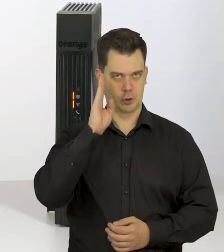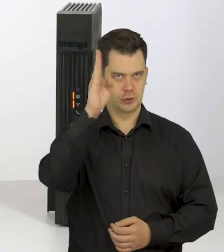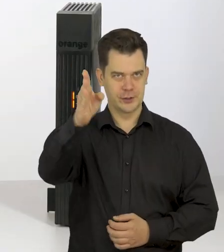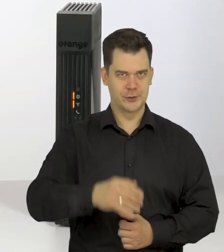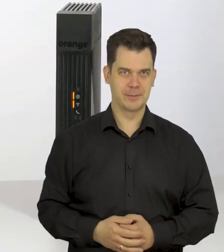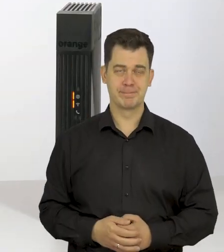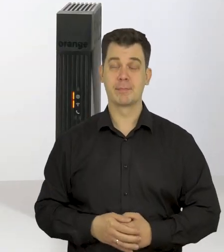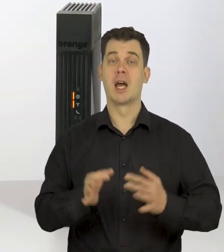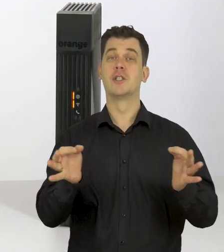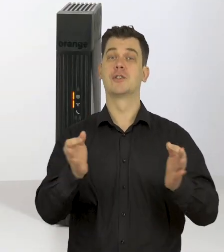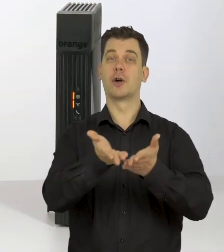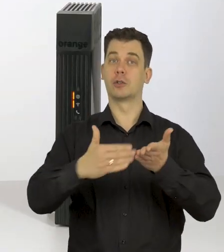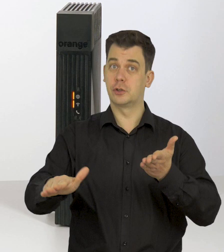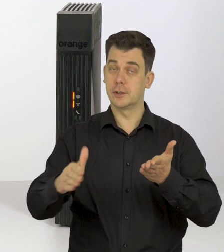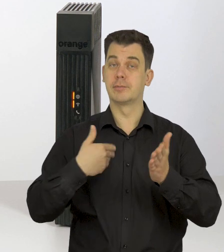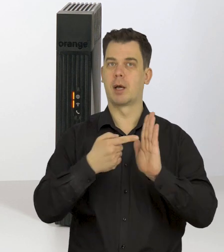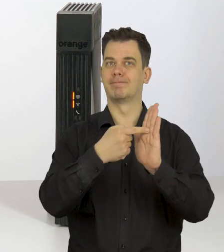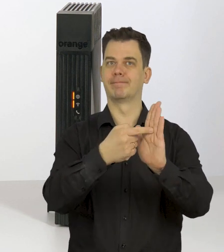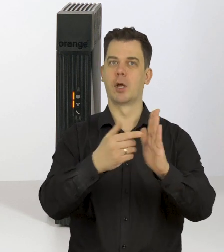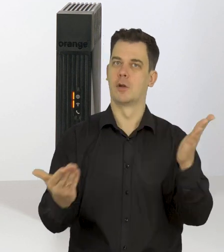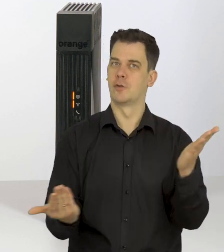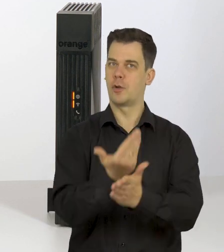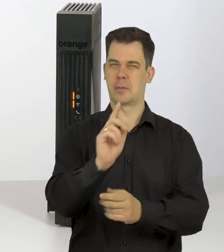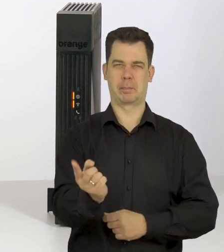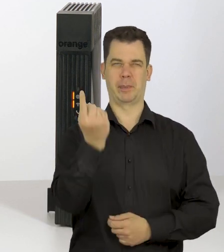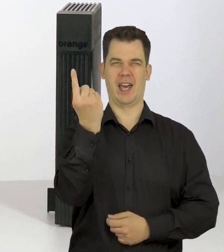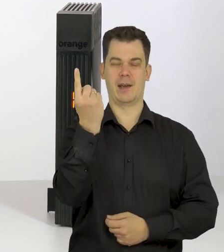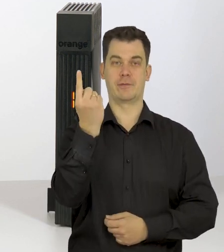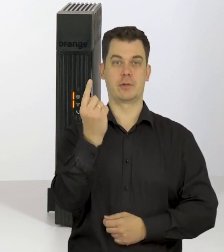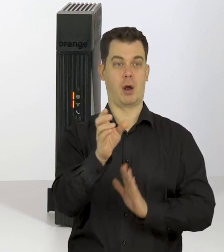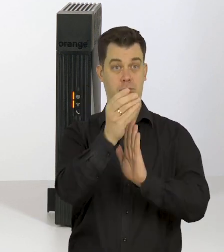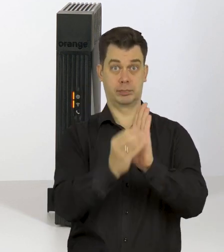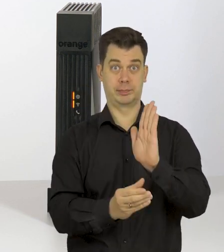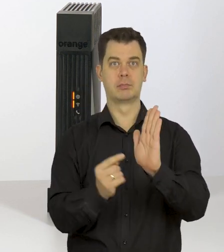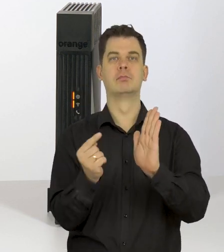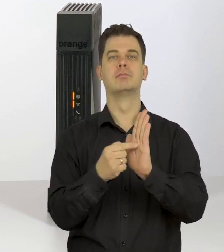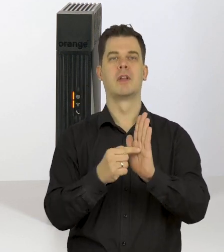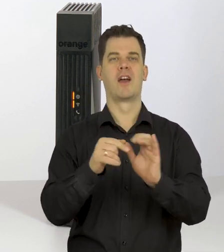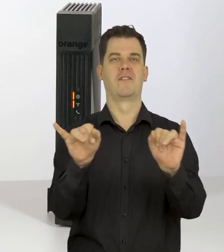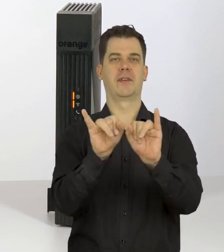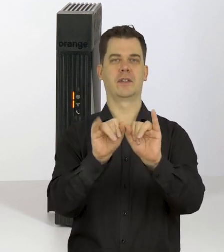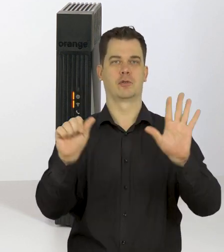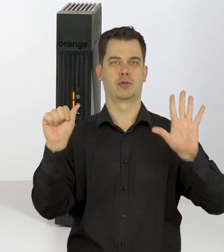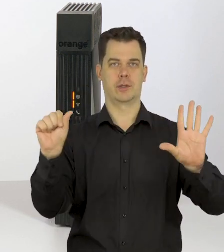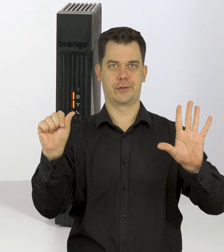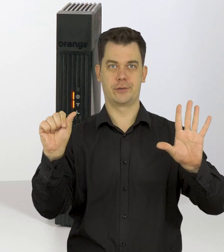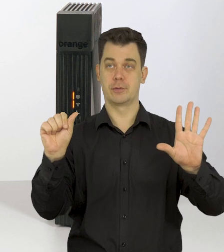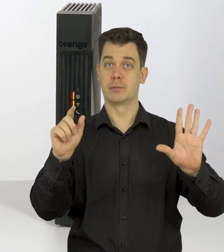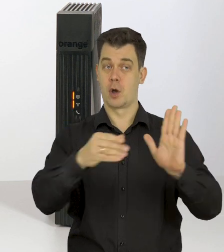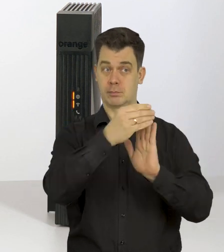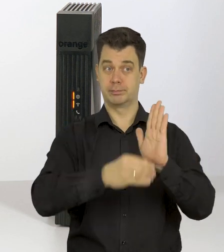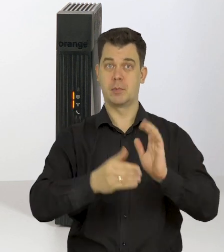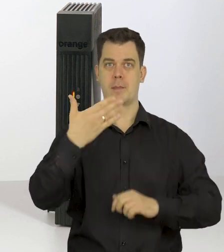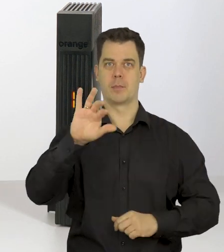Cześć! W tym odcinku zaprezentuję Wam pierwszy modem w naszej ofercie, który obsługuje standard Wi-Fi 6. Jest to modem do